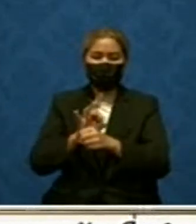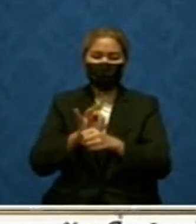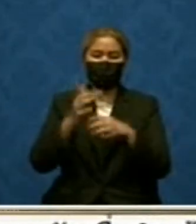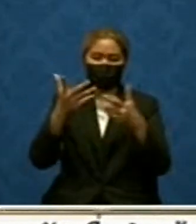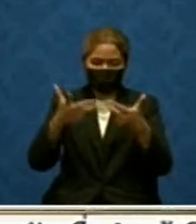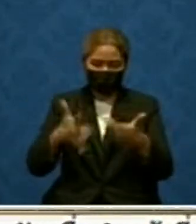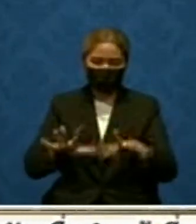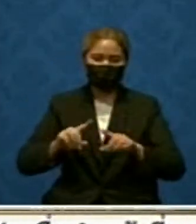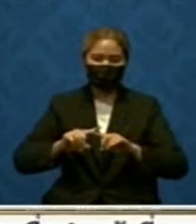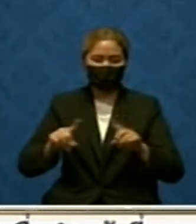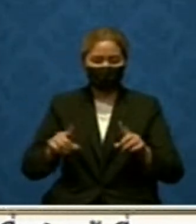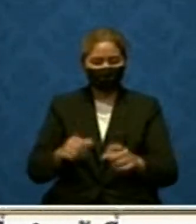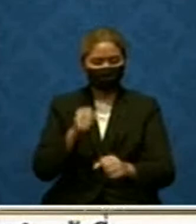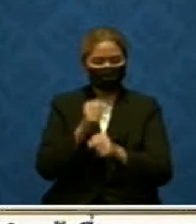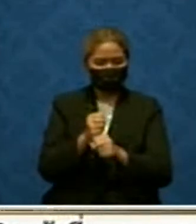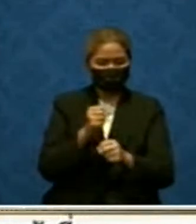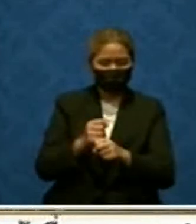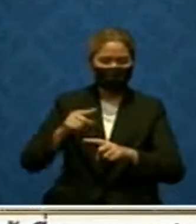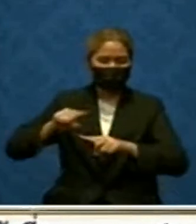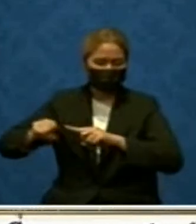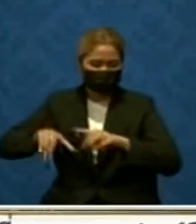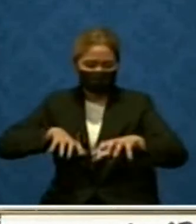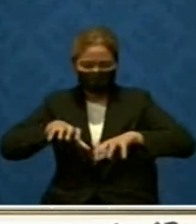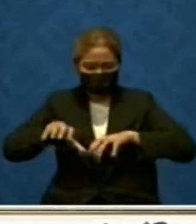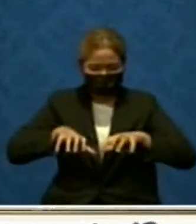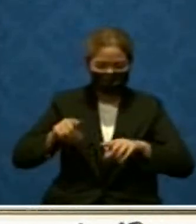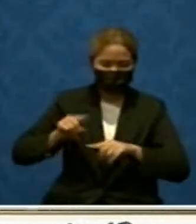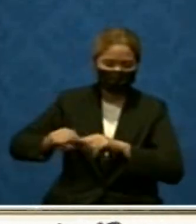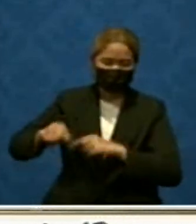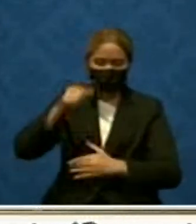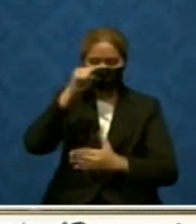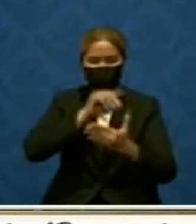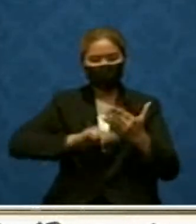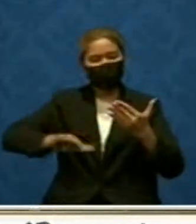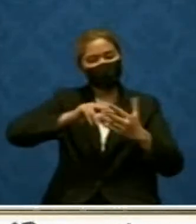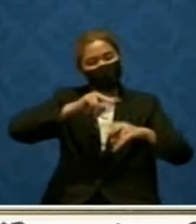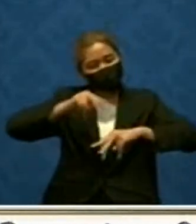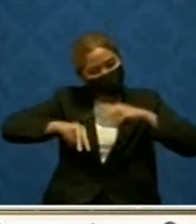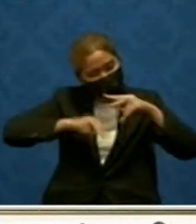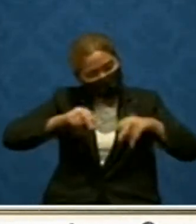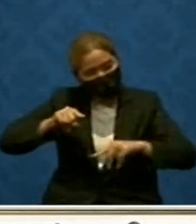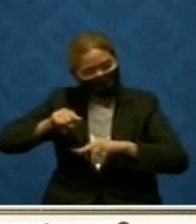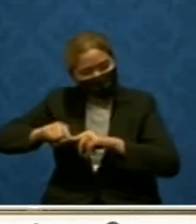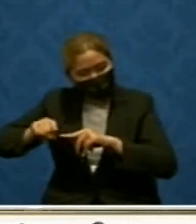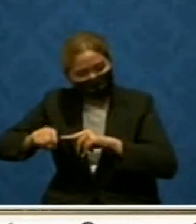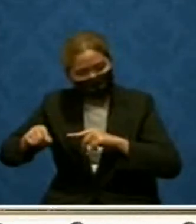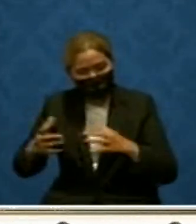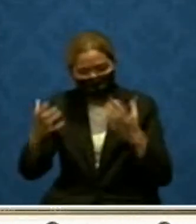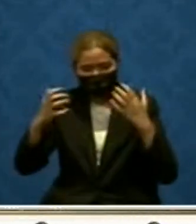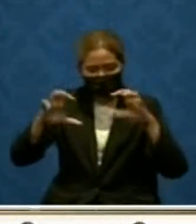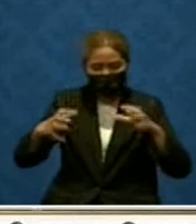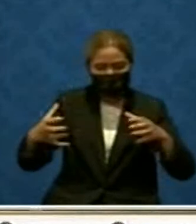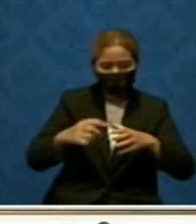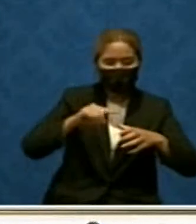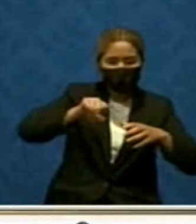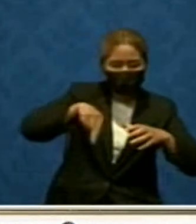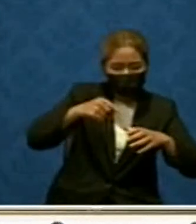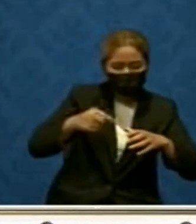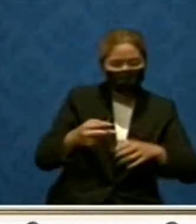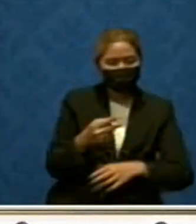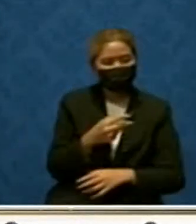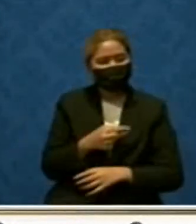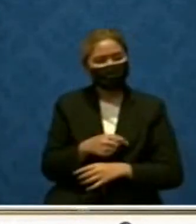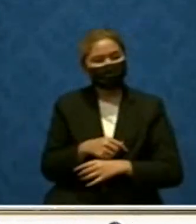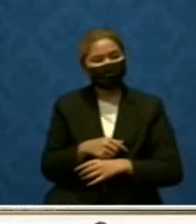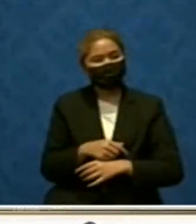ี่สูรฝีมอของท่แบบไหนอยางไรและทานแ้ไขปัญหาขปเทศชตอย่ไร เพรมันส่อถงคณะรัฐมัตรีที่ไม่ก้าพูดกันายกรัมัตี